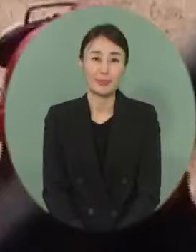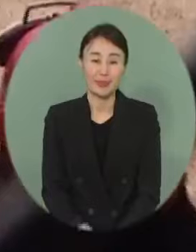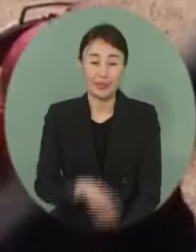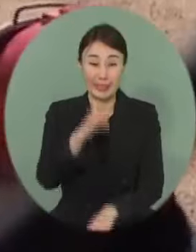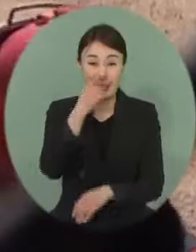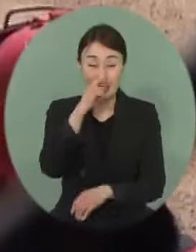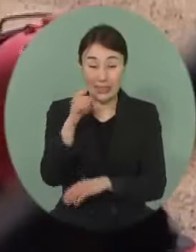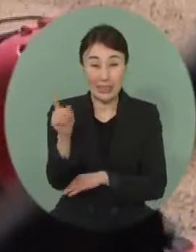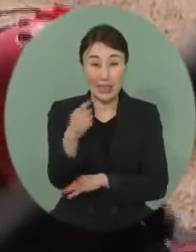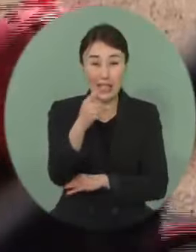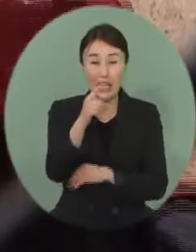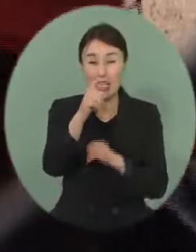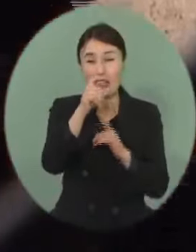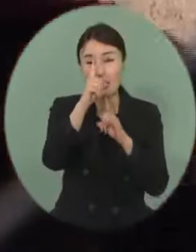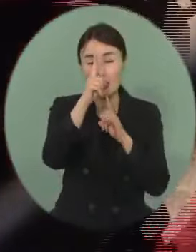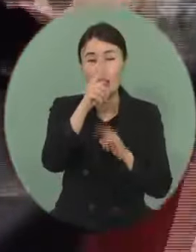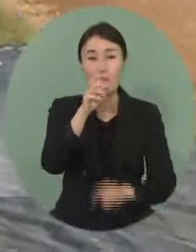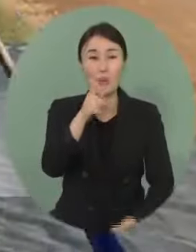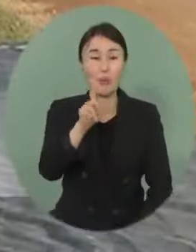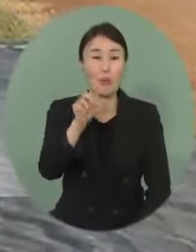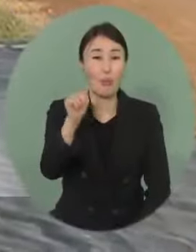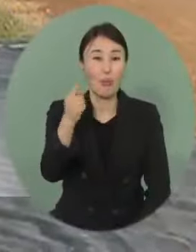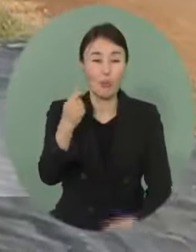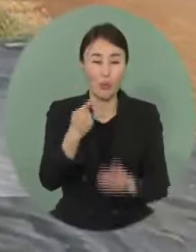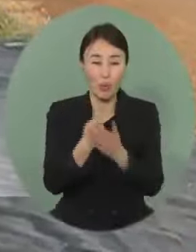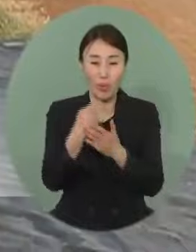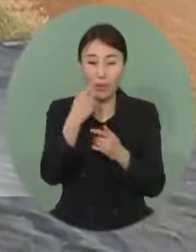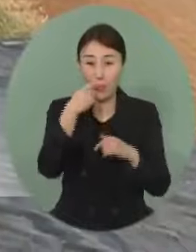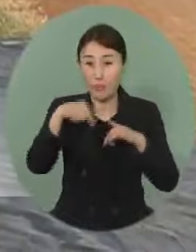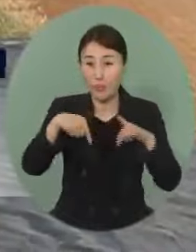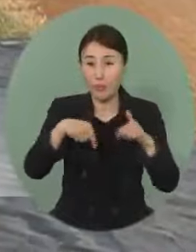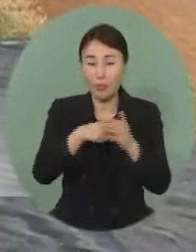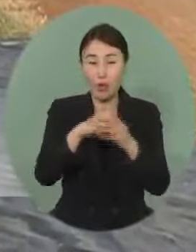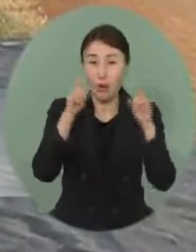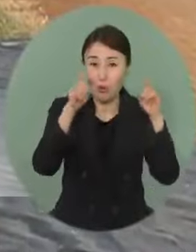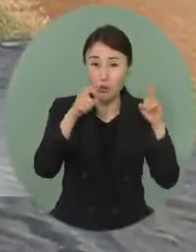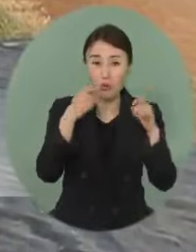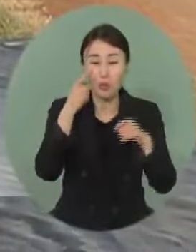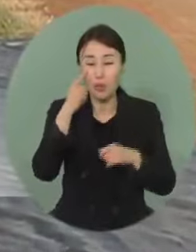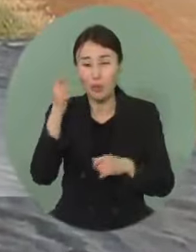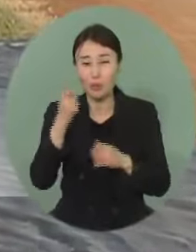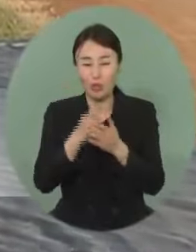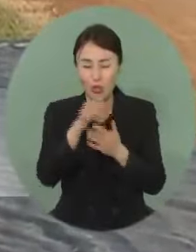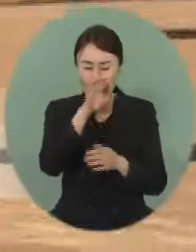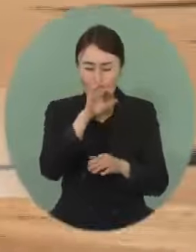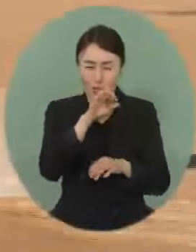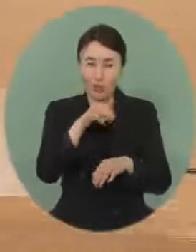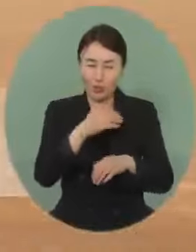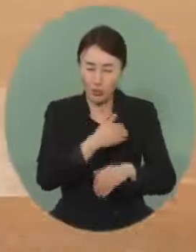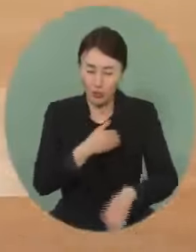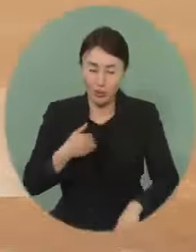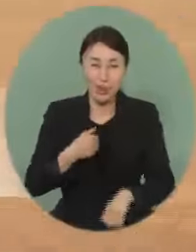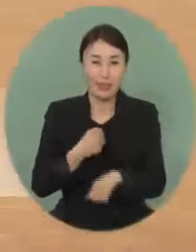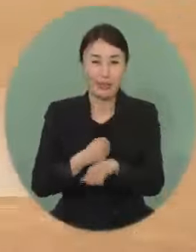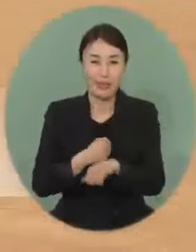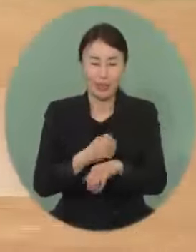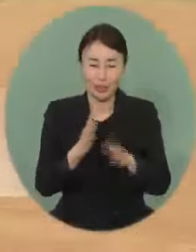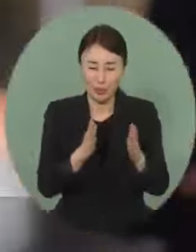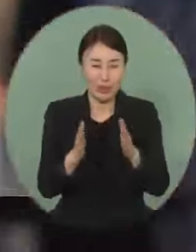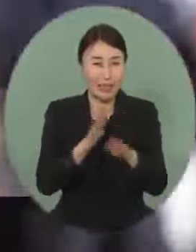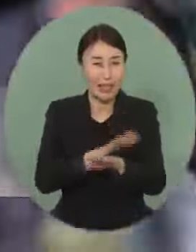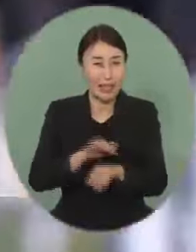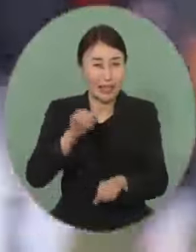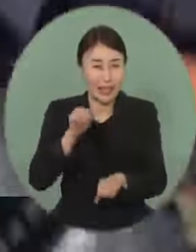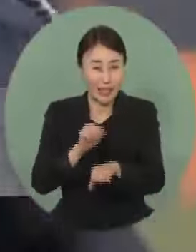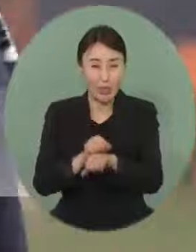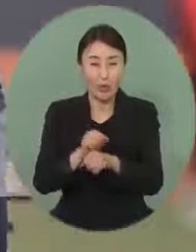기아 타이거즈 이범호 감독은 호주와 일본 전지훈련과 시범 경기를 거치며 선수들이 잘 준비했고 투타와 수비